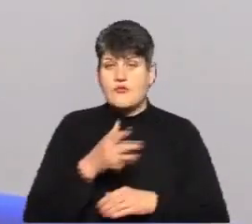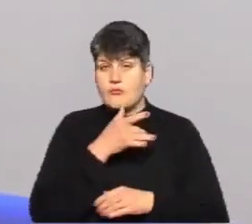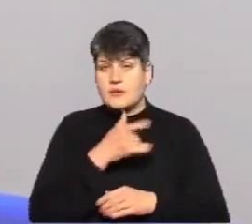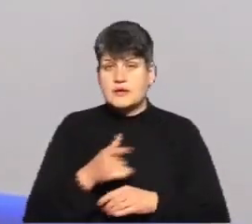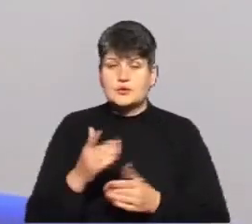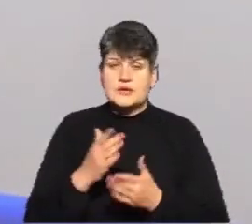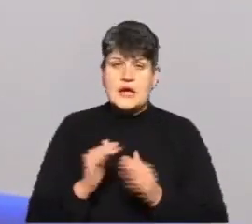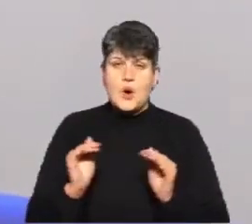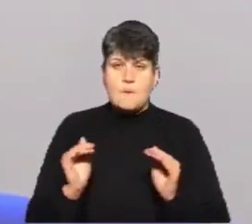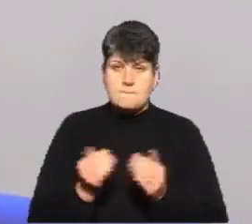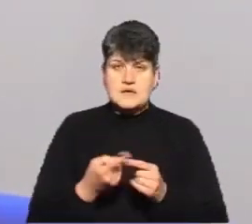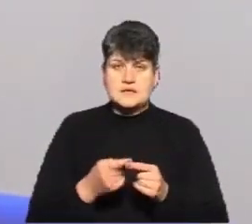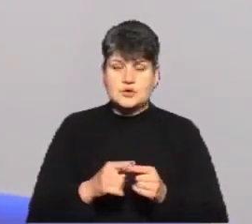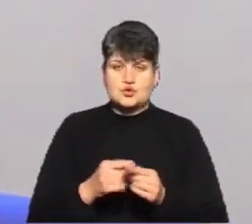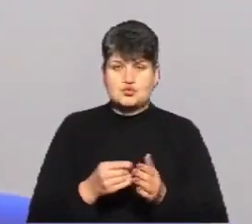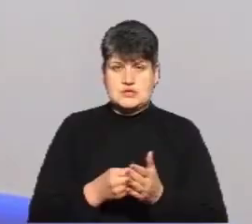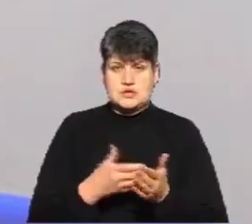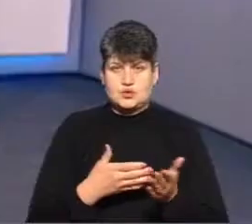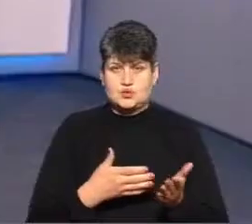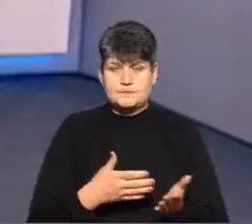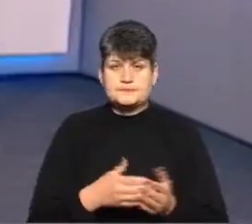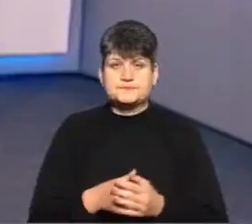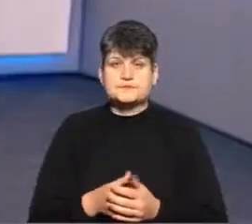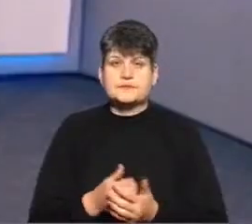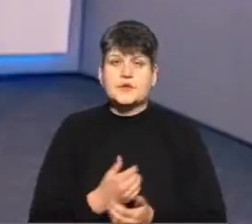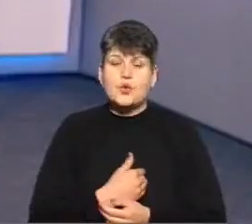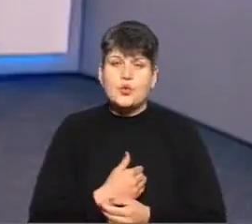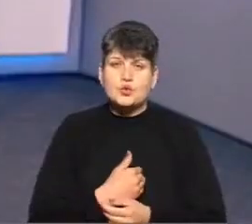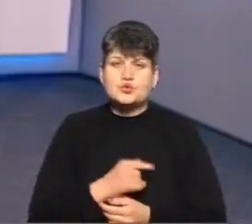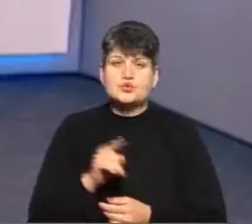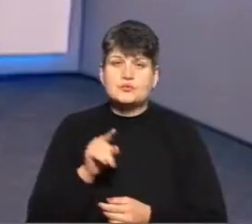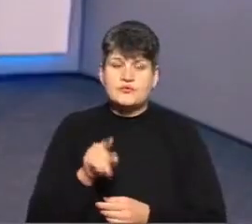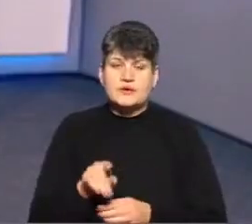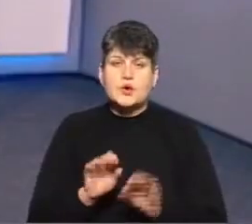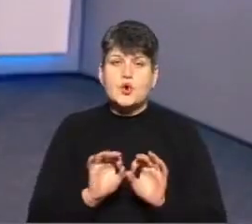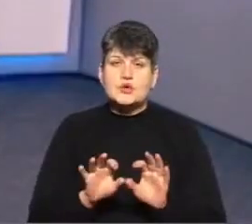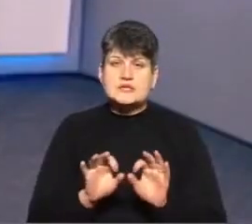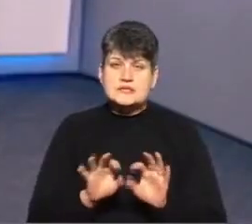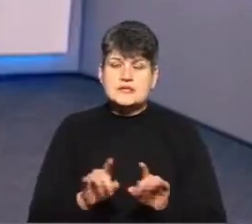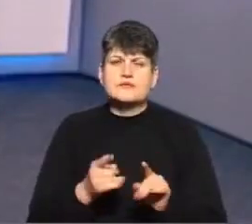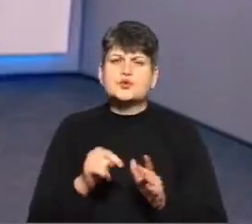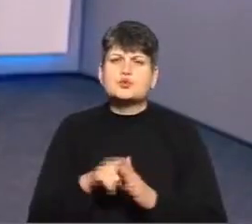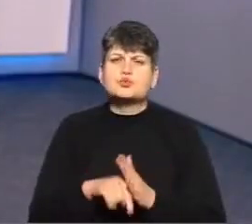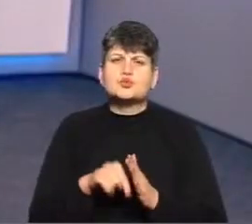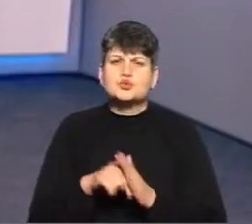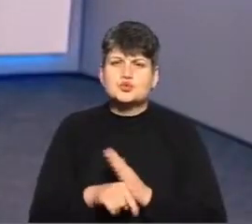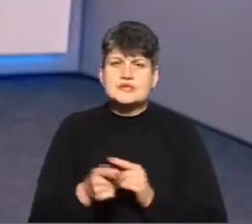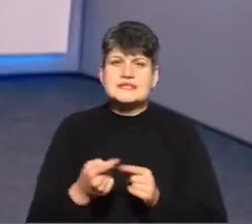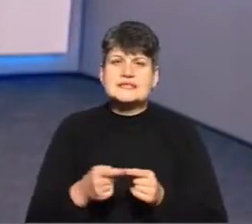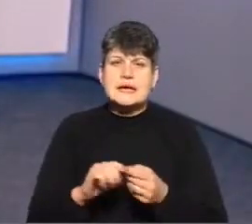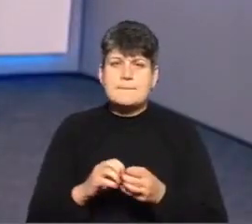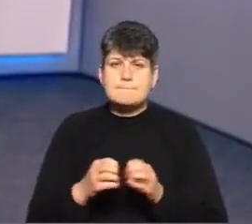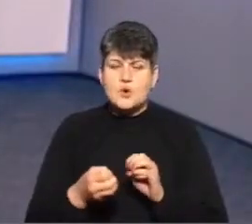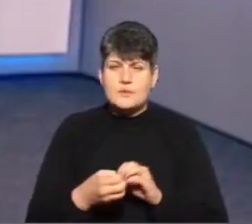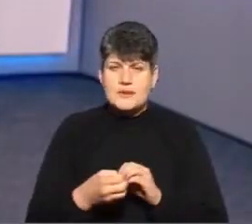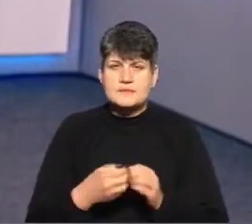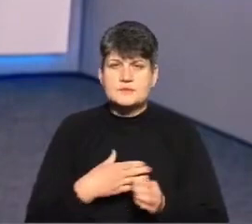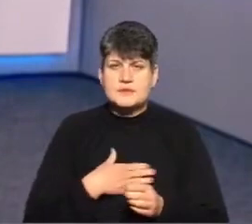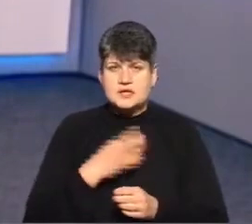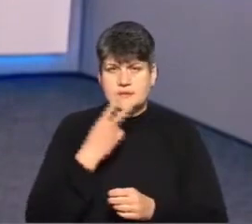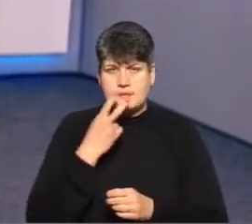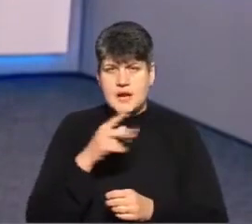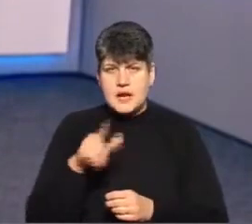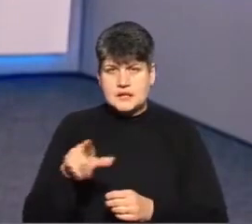цю ціну. Хочу, аби ви роз'яснили, в чому суть цієї проблеми, аби нашим глядачам було більш